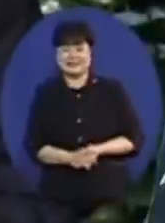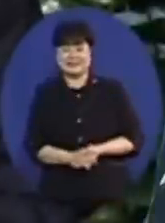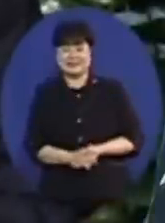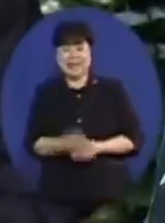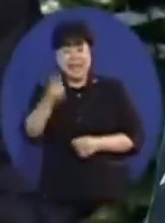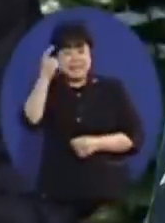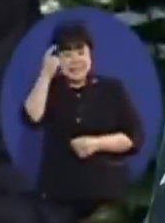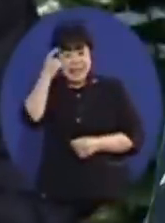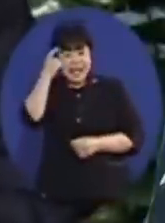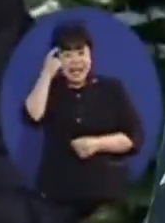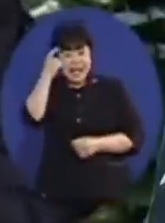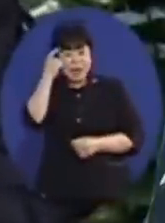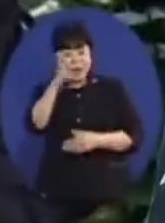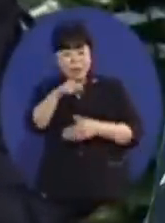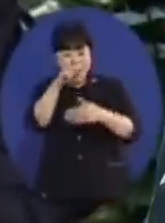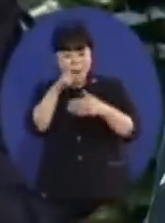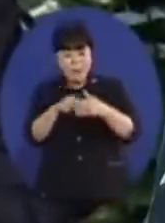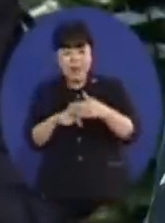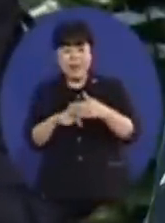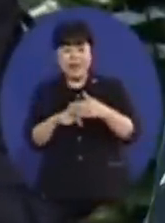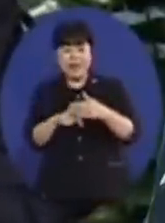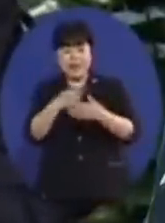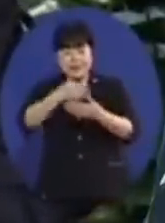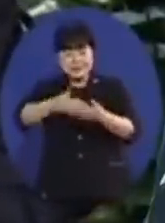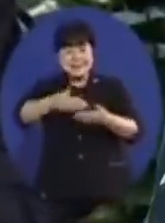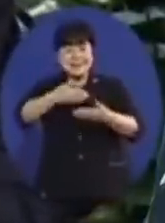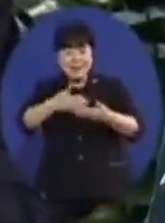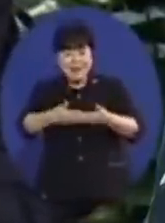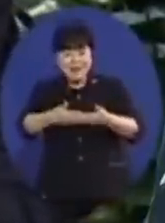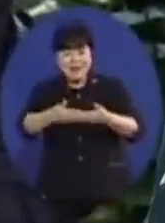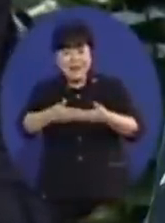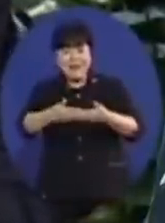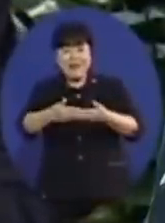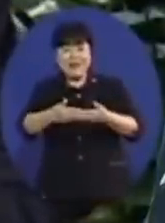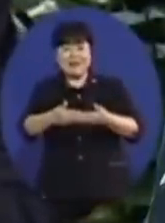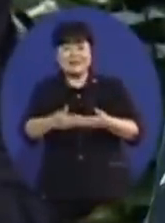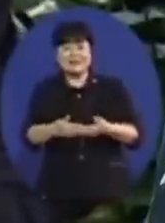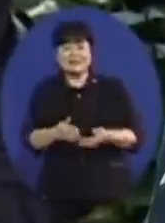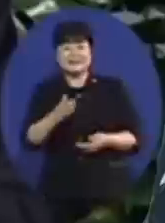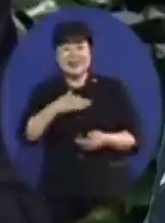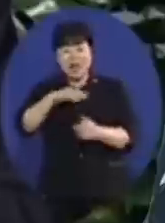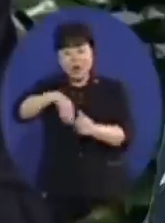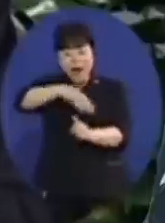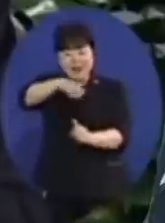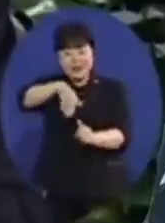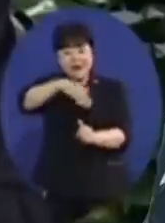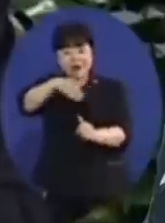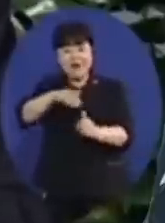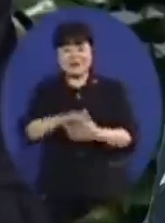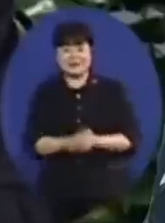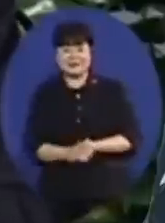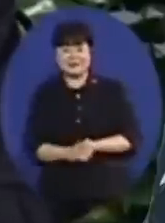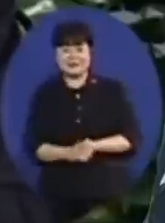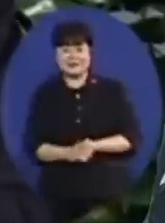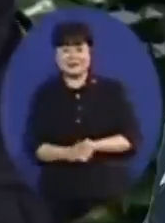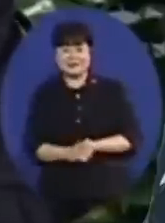그러니 생각하고 마음속에 그린다는 것은 바로 내 환경을